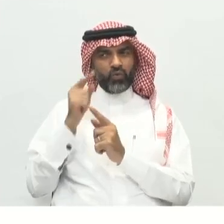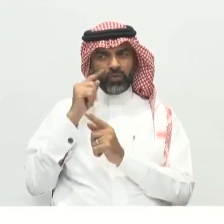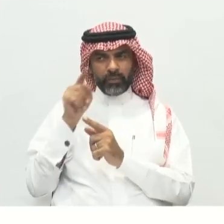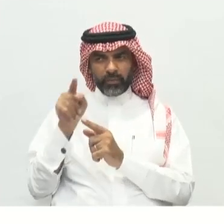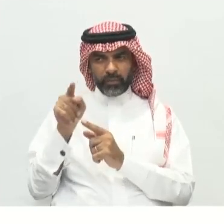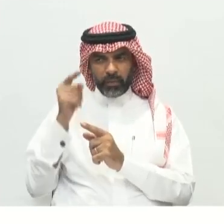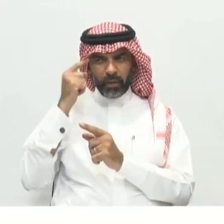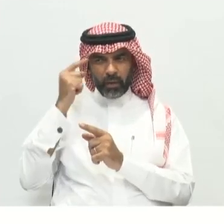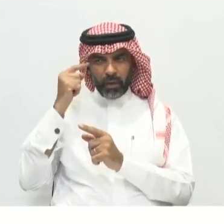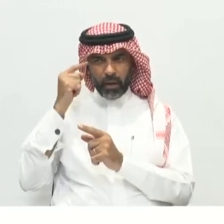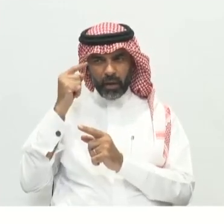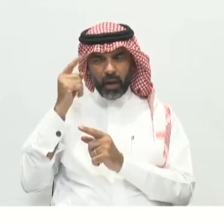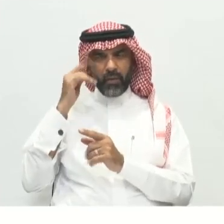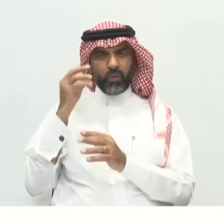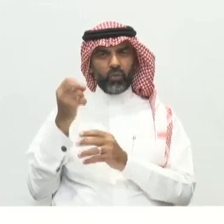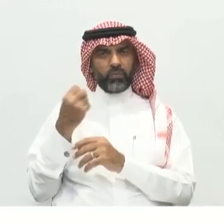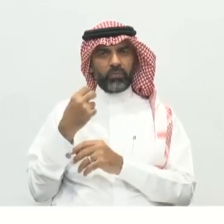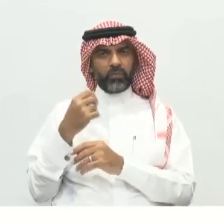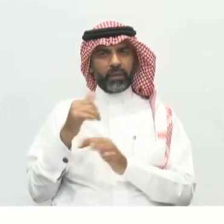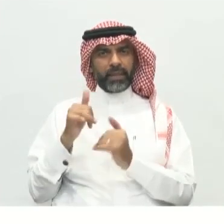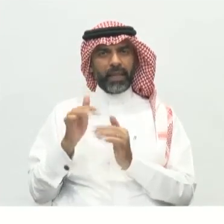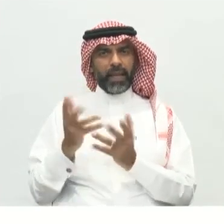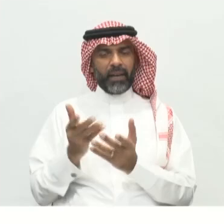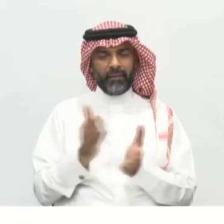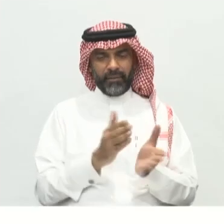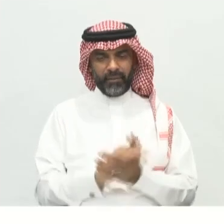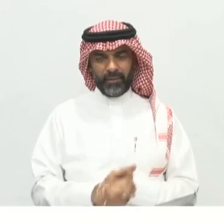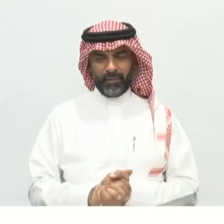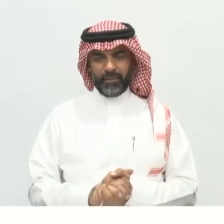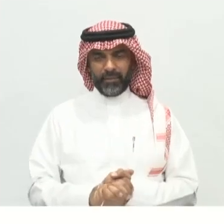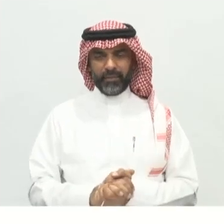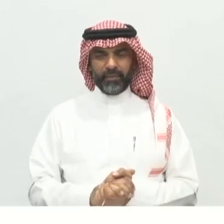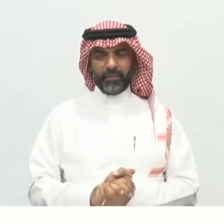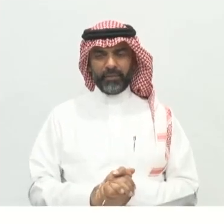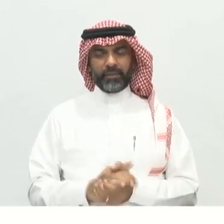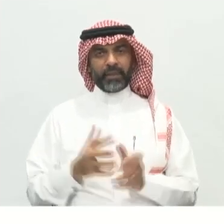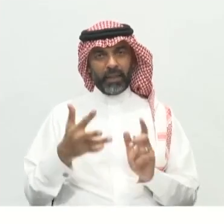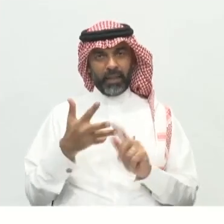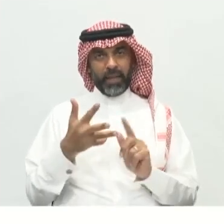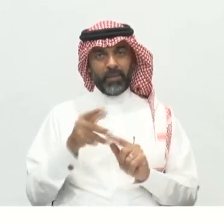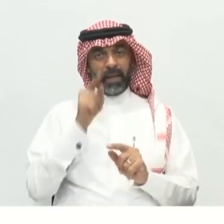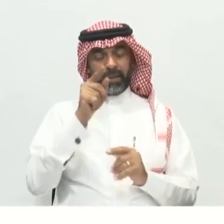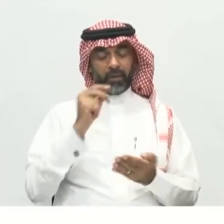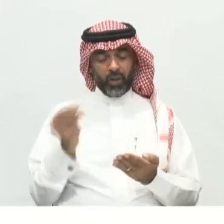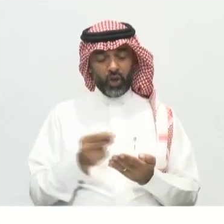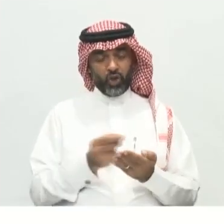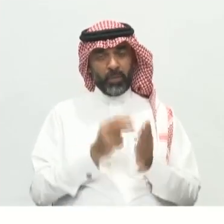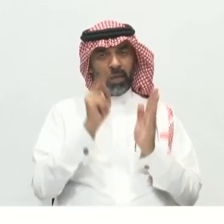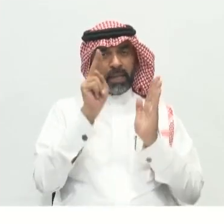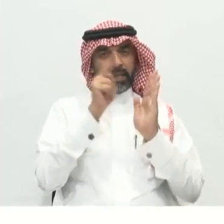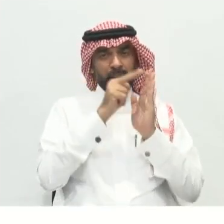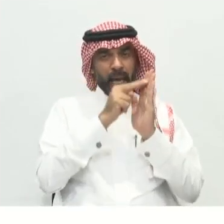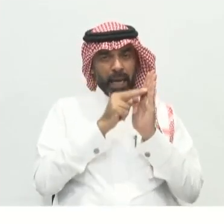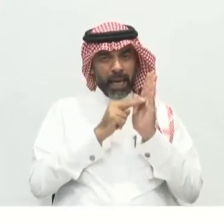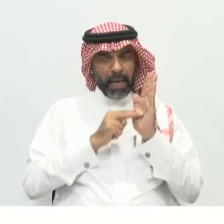برسم هذه او هذا المخطط رابعا اكتب تقريرا موجزا تناقش